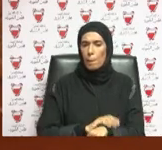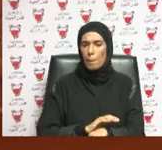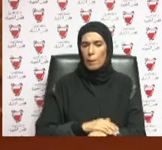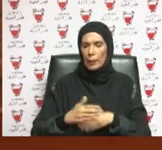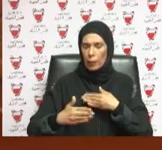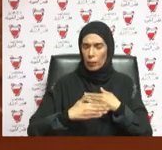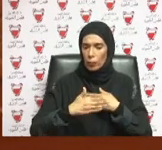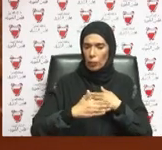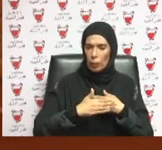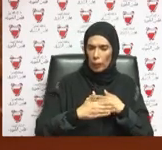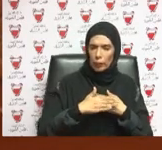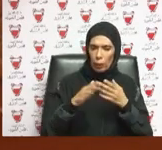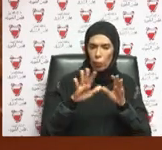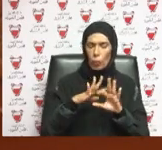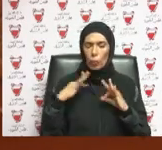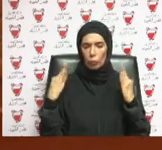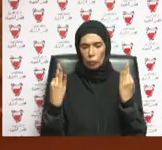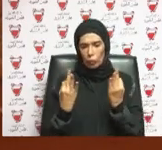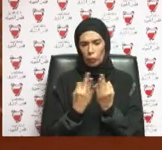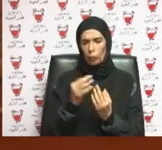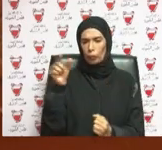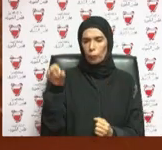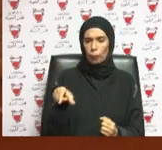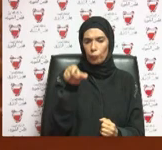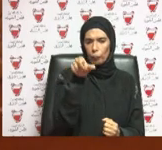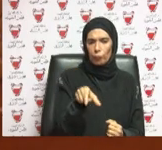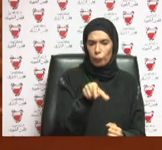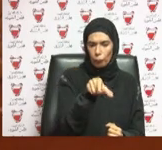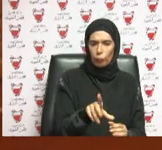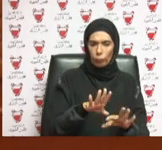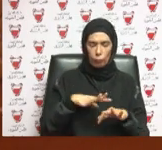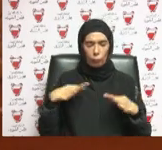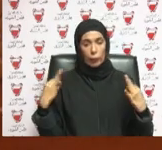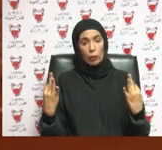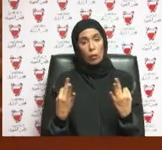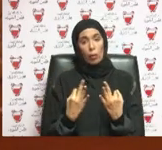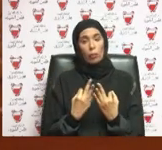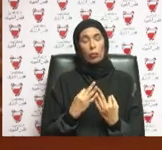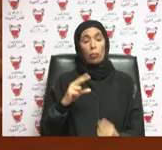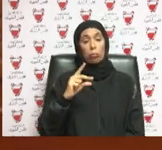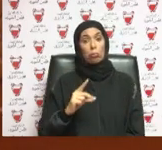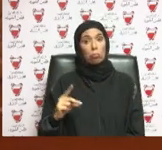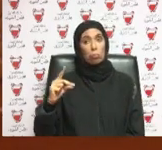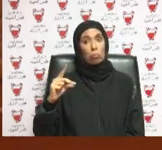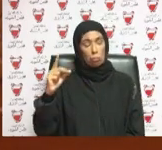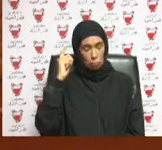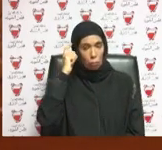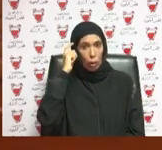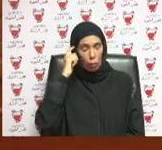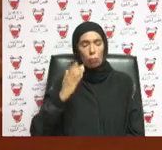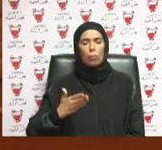قريبة من المجتمع بكل فئات المجتمع، متلمسا الطموحات